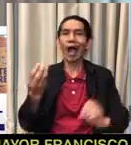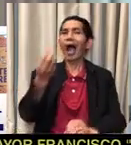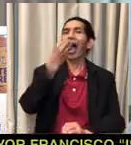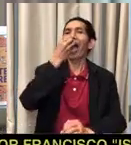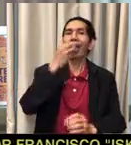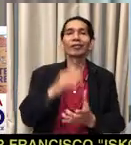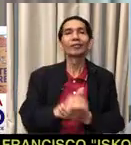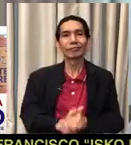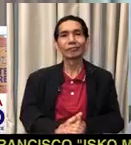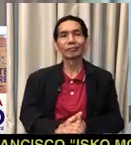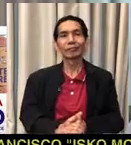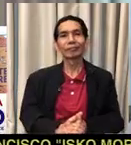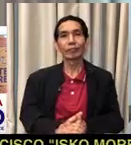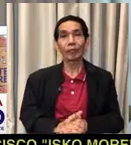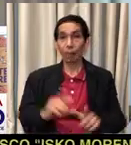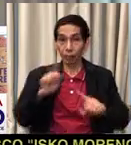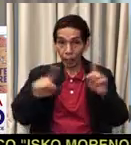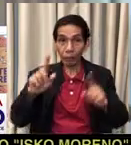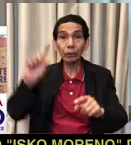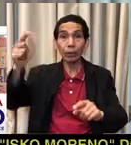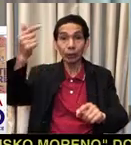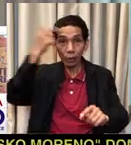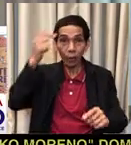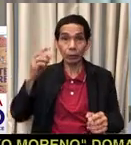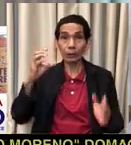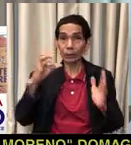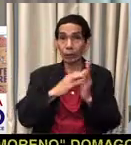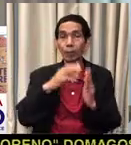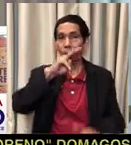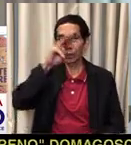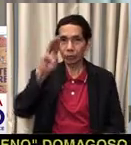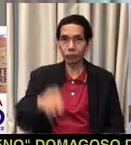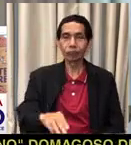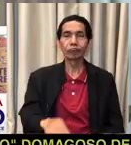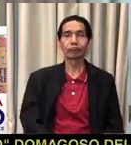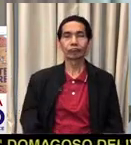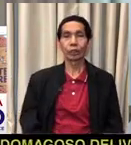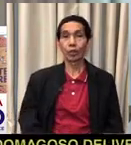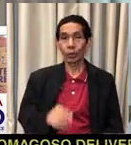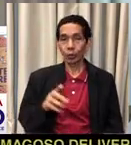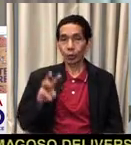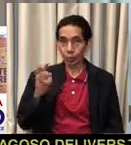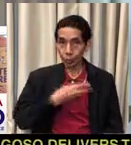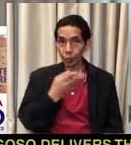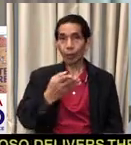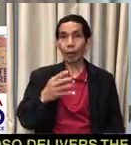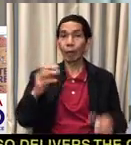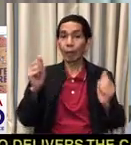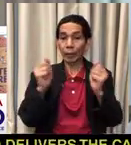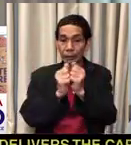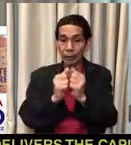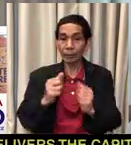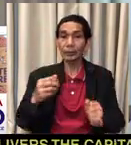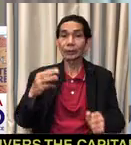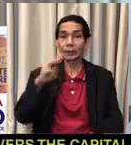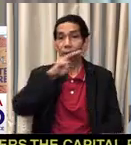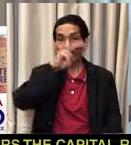Nga. Pero ang gobyerno ng Maynila, kayo naman ay napapabilang sa